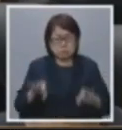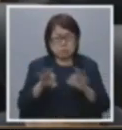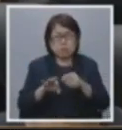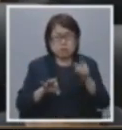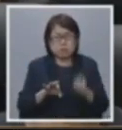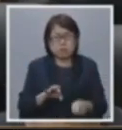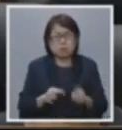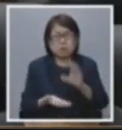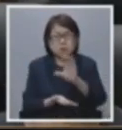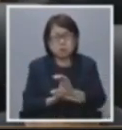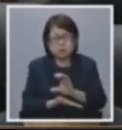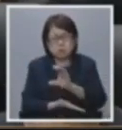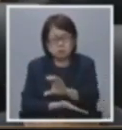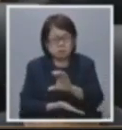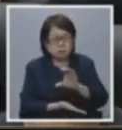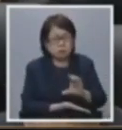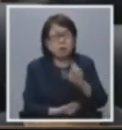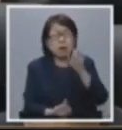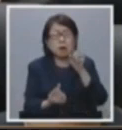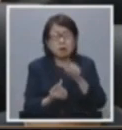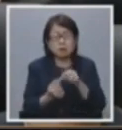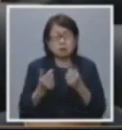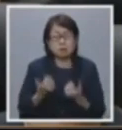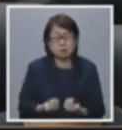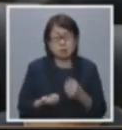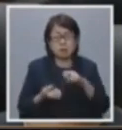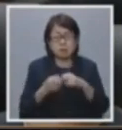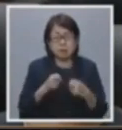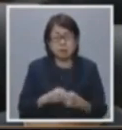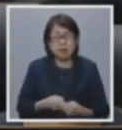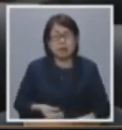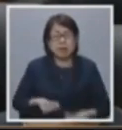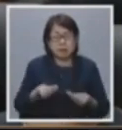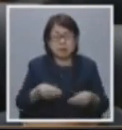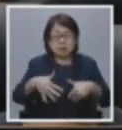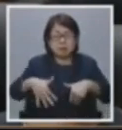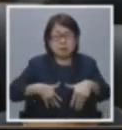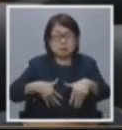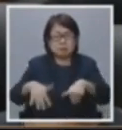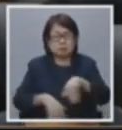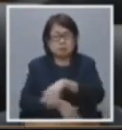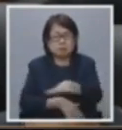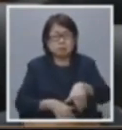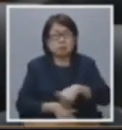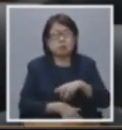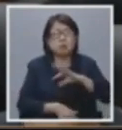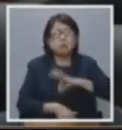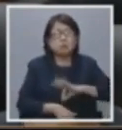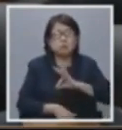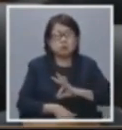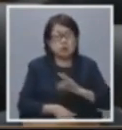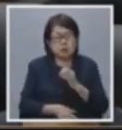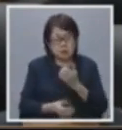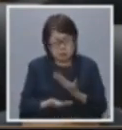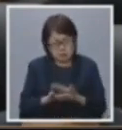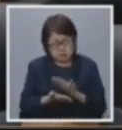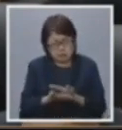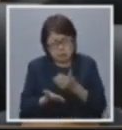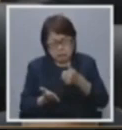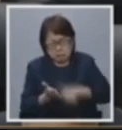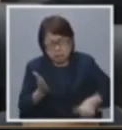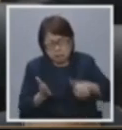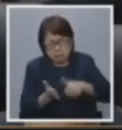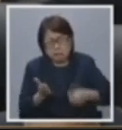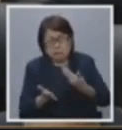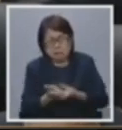บประมาณที่เหมาะสมต่อสถานการณ์เพื่อให้ประชาชนเนี่ยเขามีความรู้สึกว่าเงินภาษีของเขาได้ถูกนำไปใช้ในเ